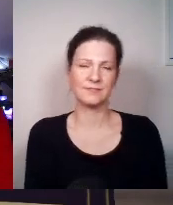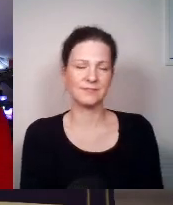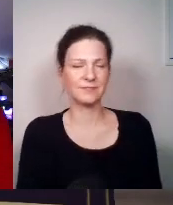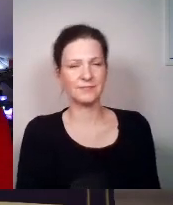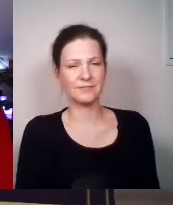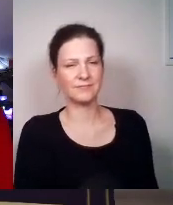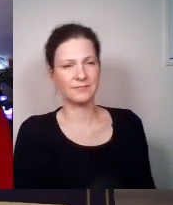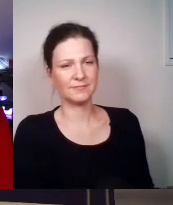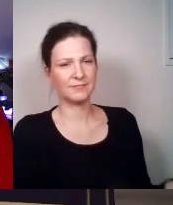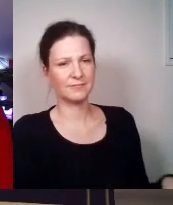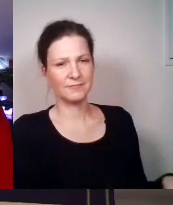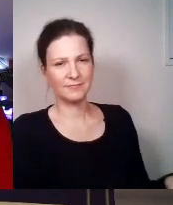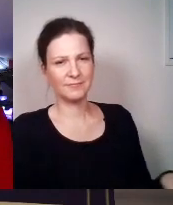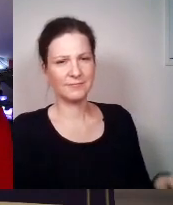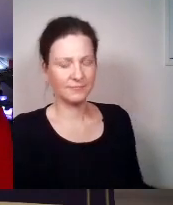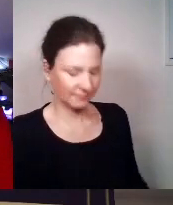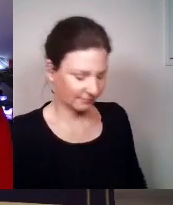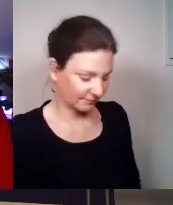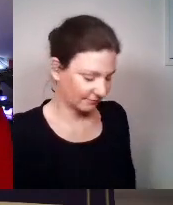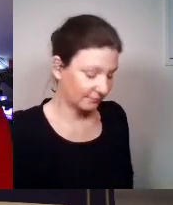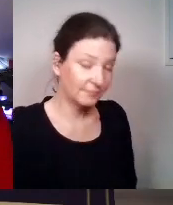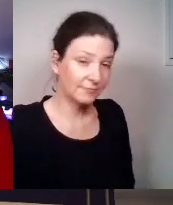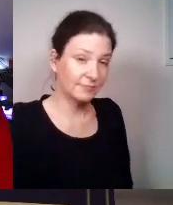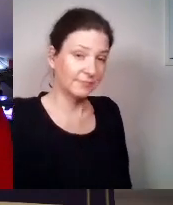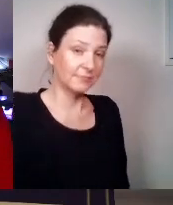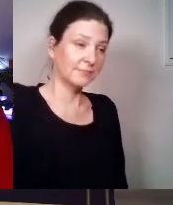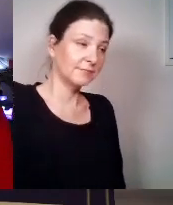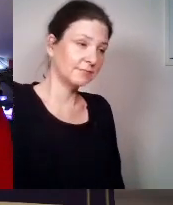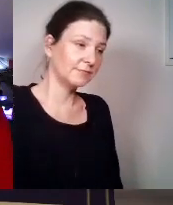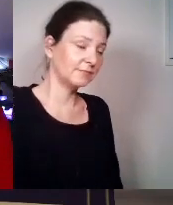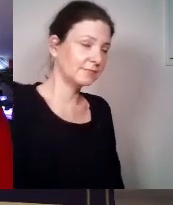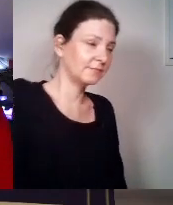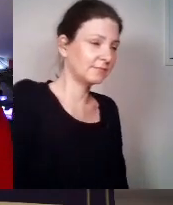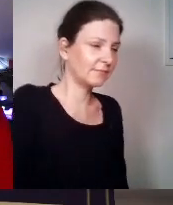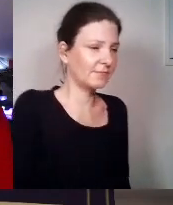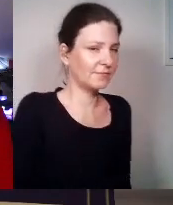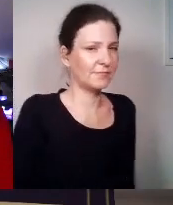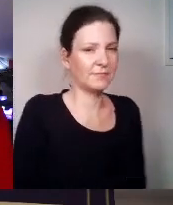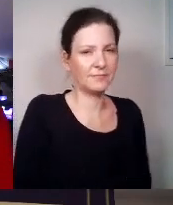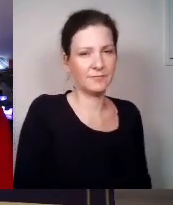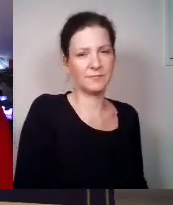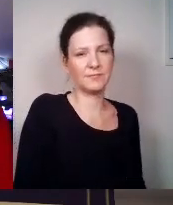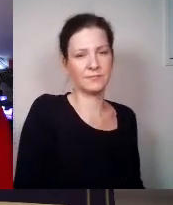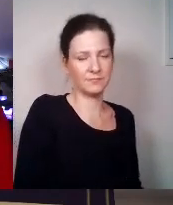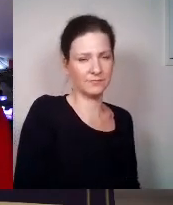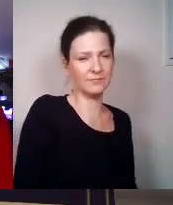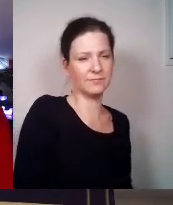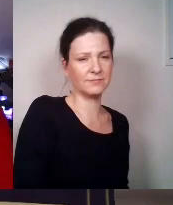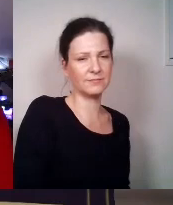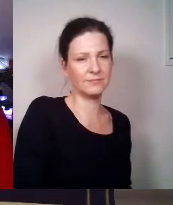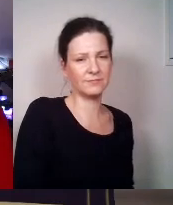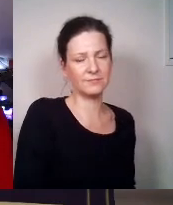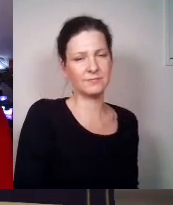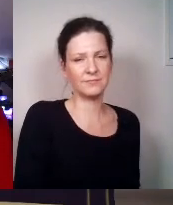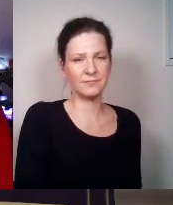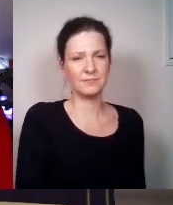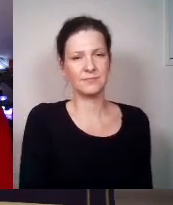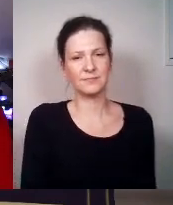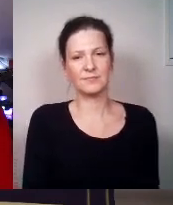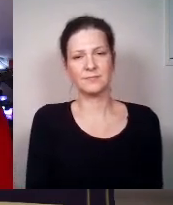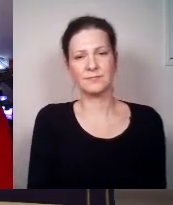Kälte, Hunger und Tod. Und einen von den Revolutionären öffnen, würde ich sagen. Mhm.